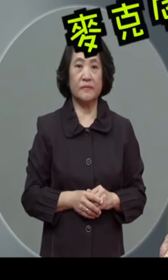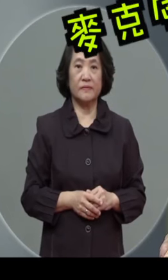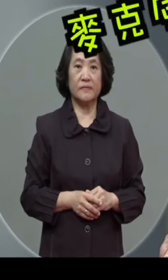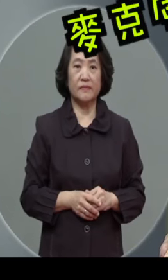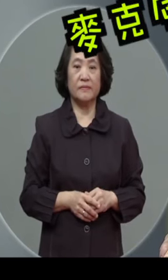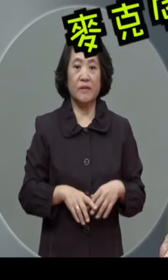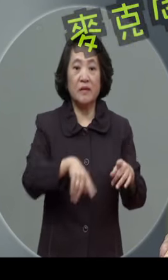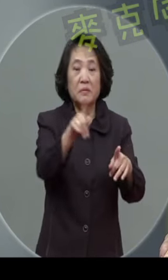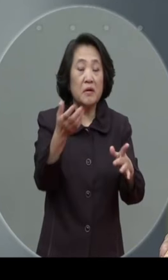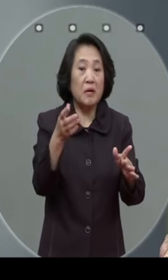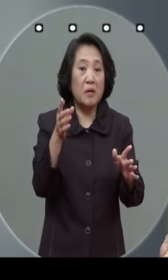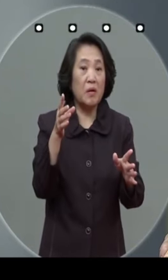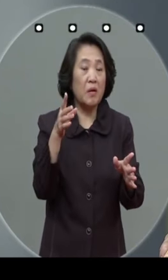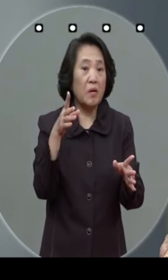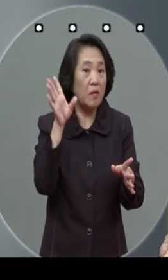恁无听到吼？